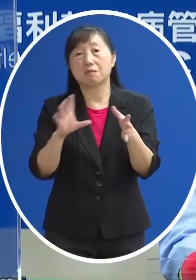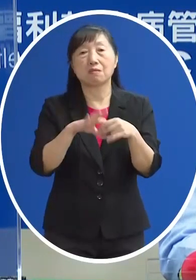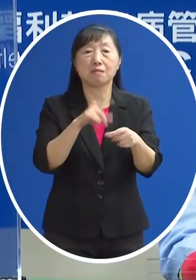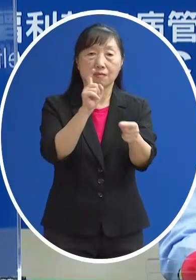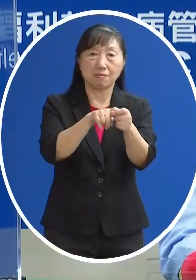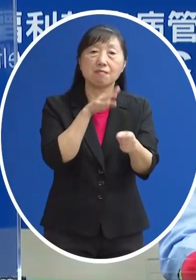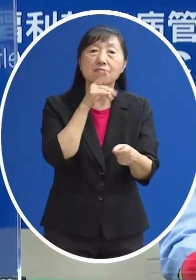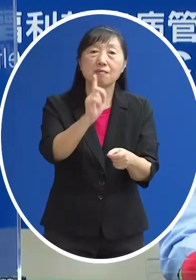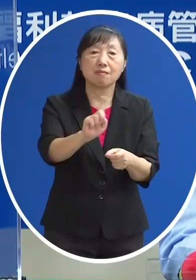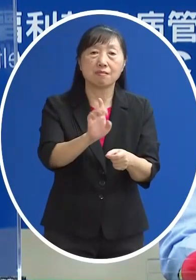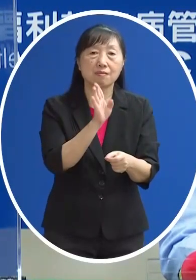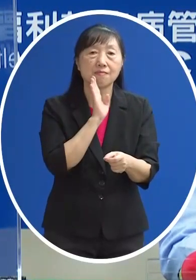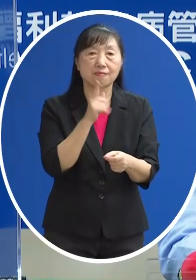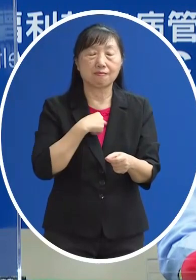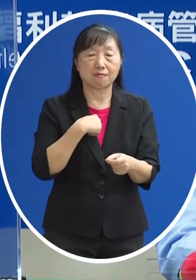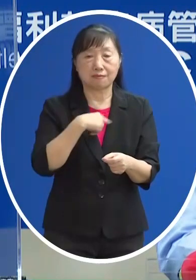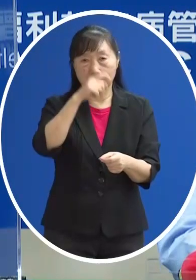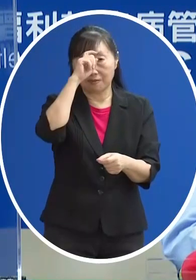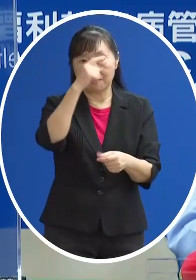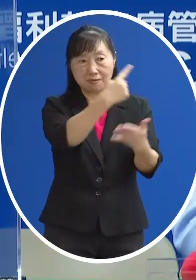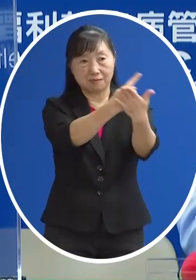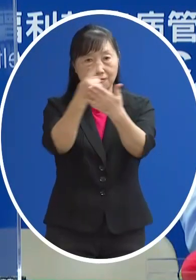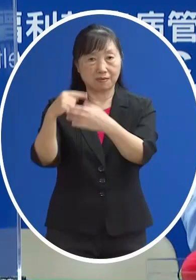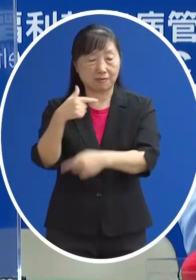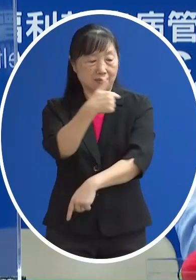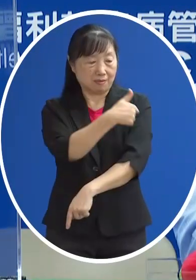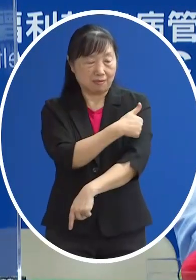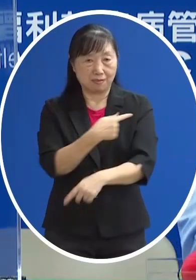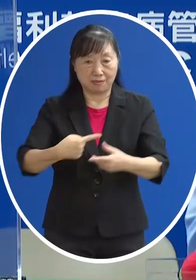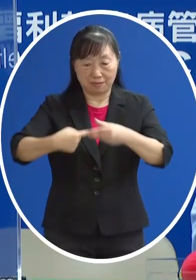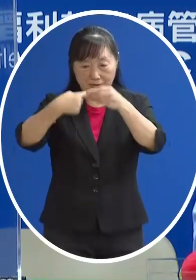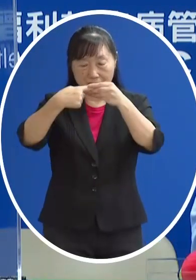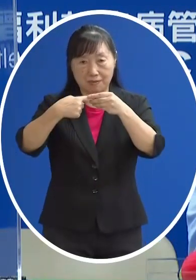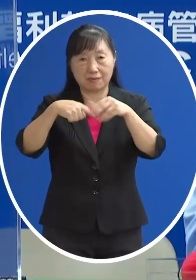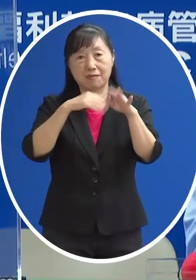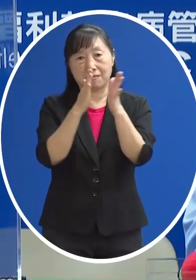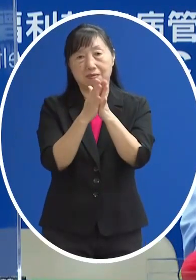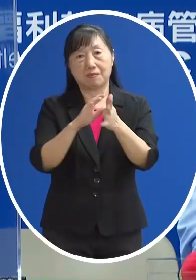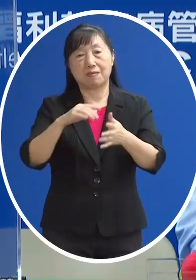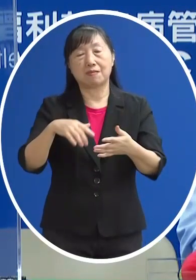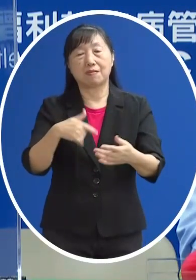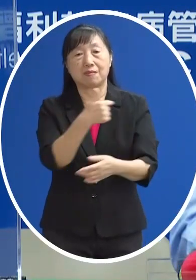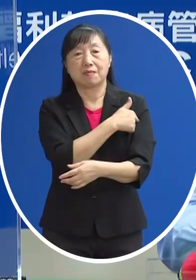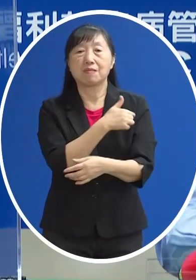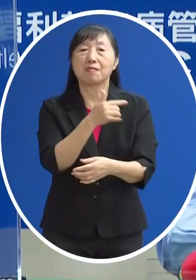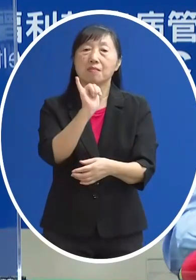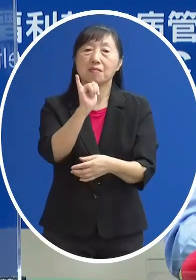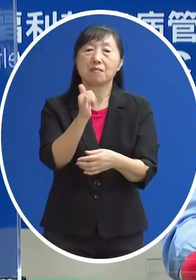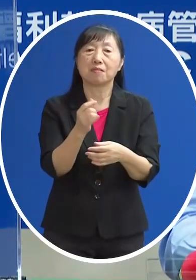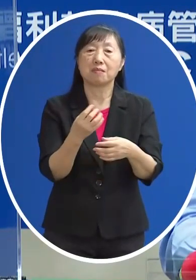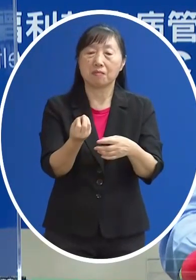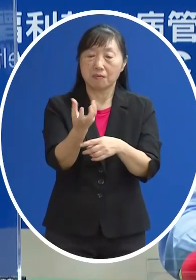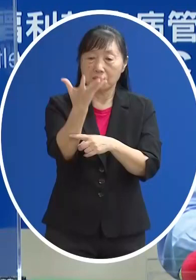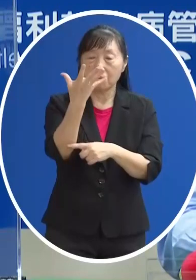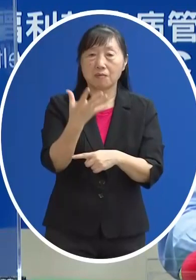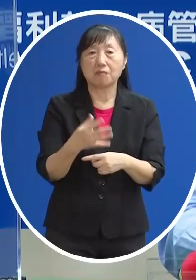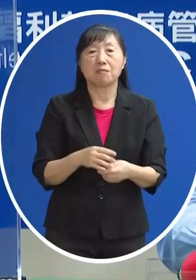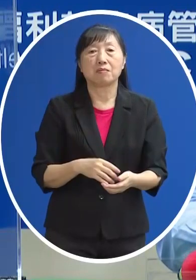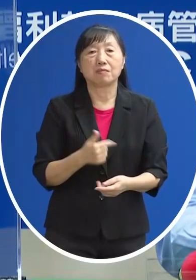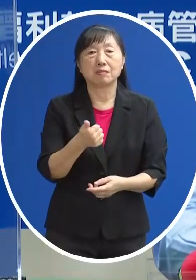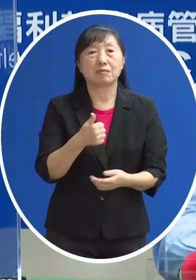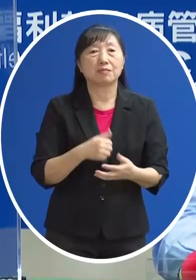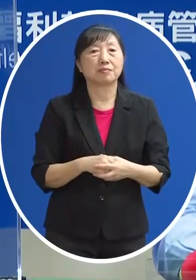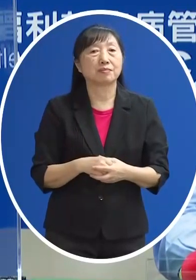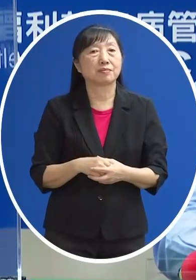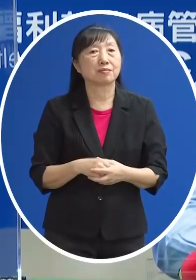标是要广泛的把第一季的人口的涵盖率能够涵盖得更多更好。然